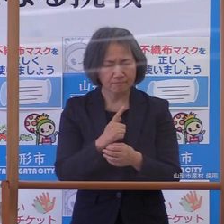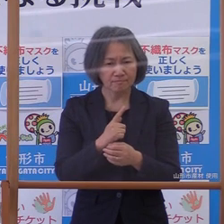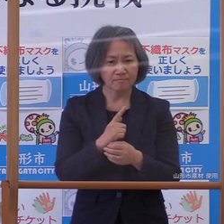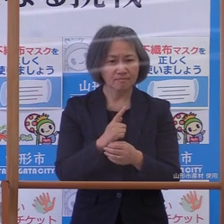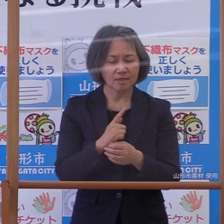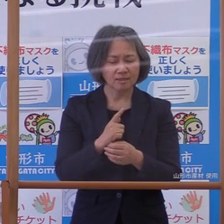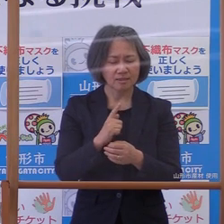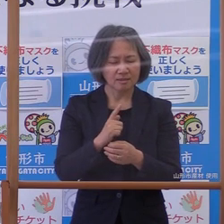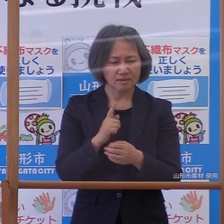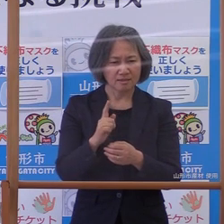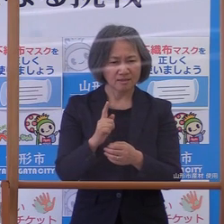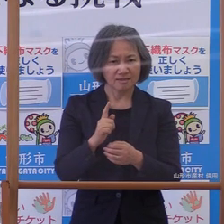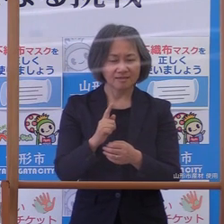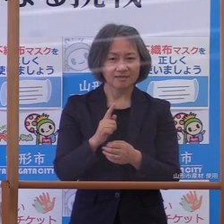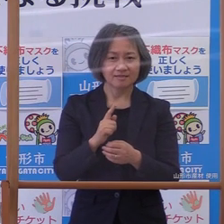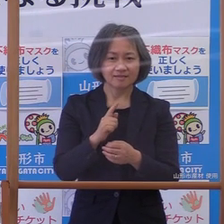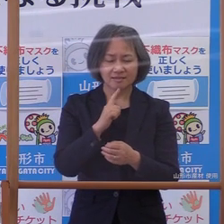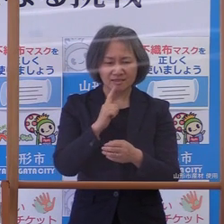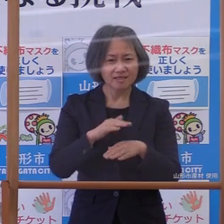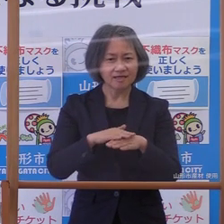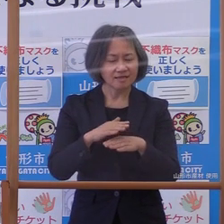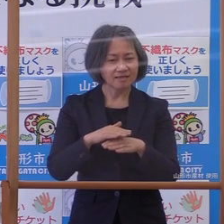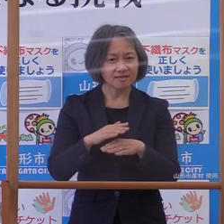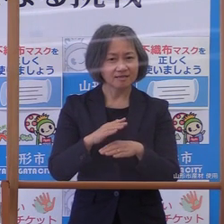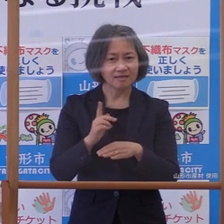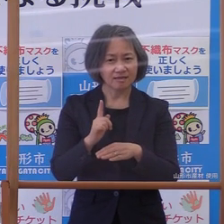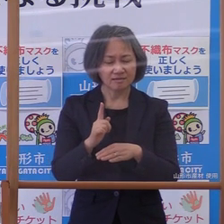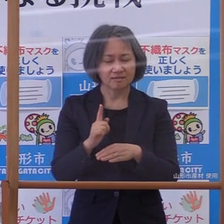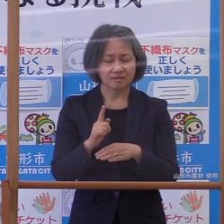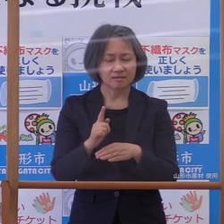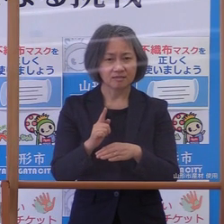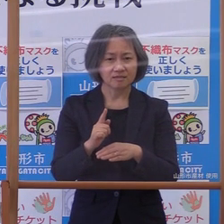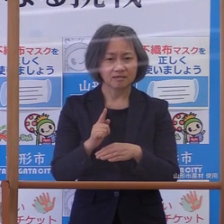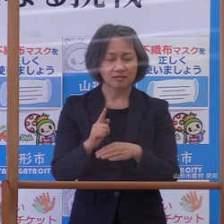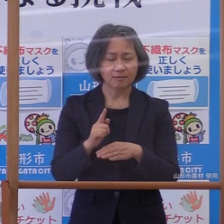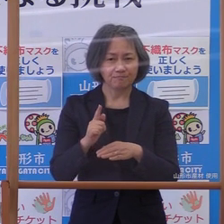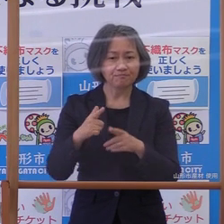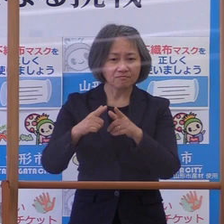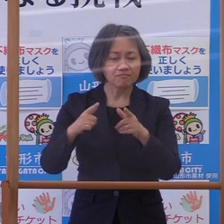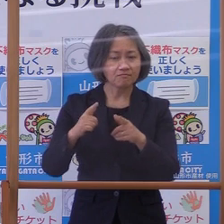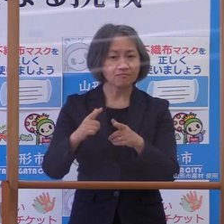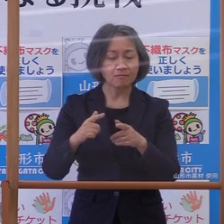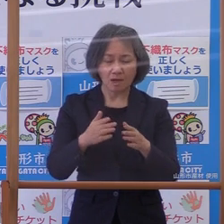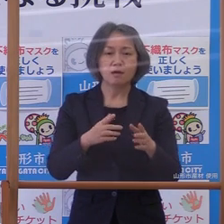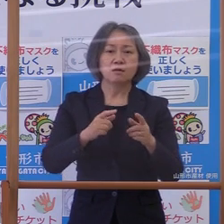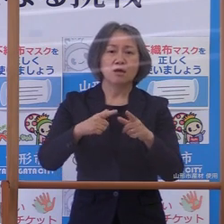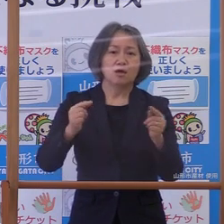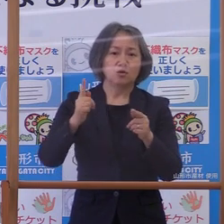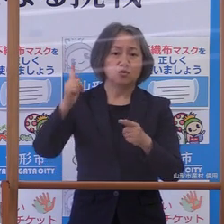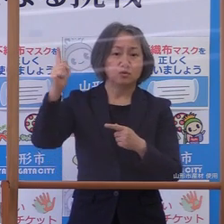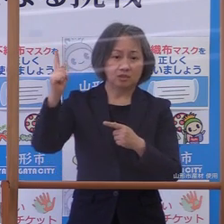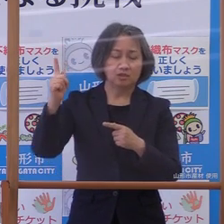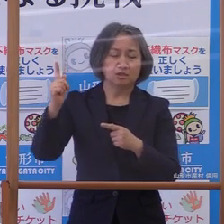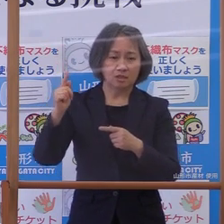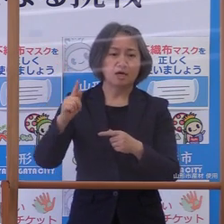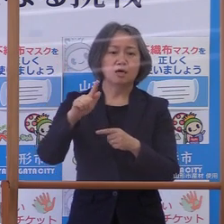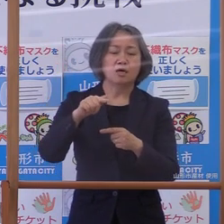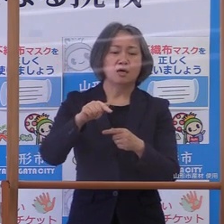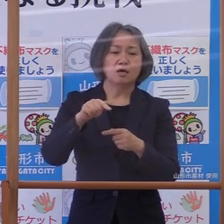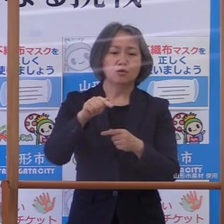なんだっけ、国の方が、失礼しました。国の方がですね、それに対して、いろんな